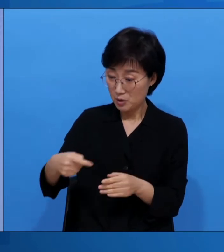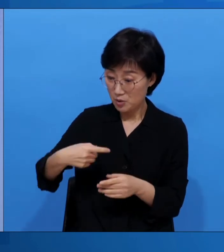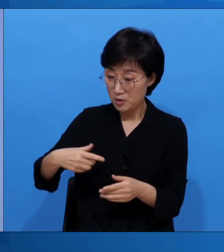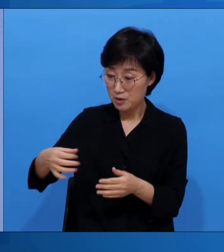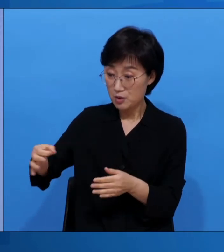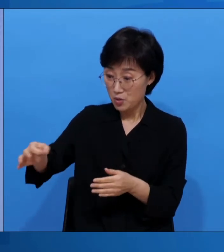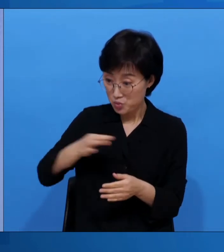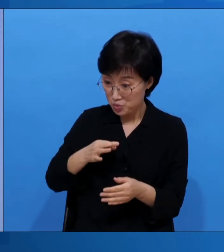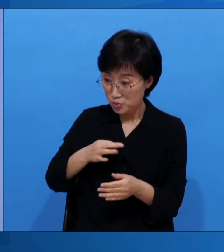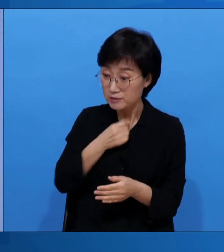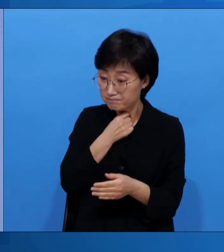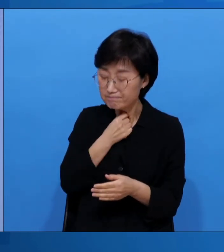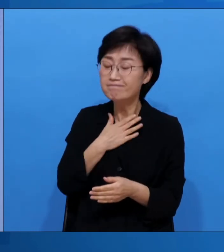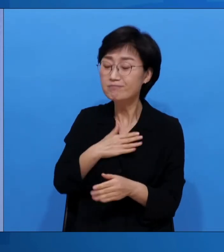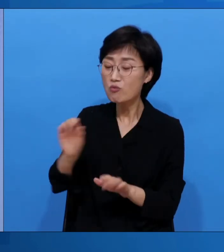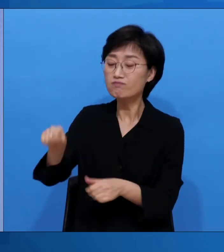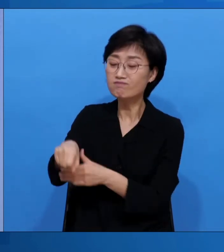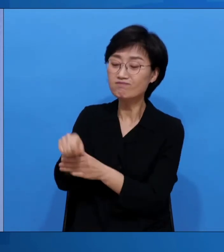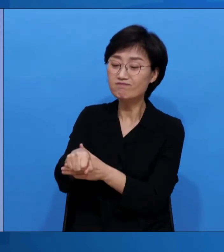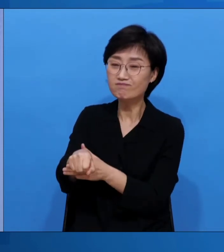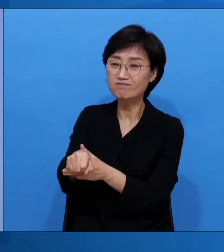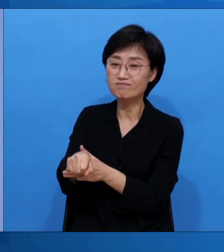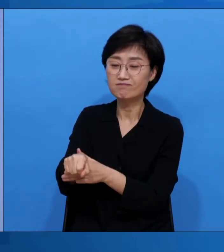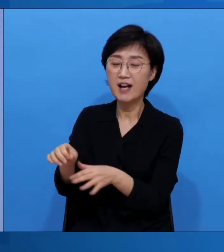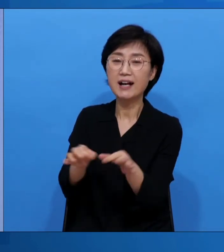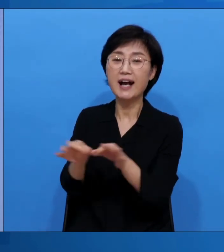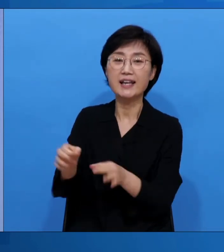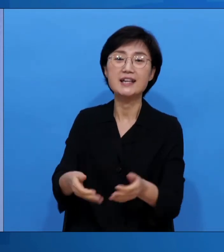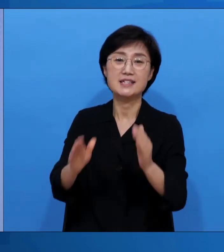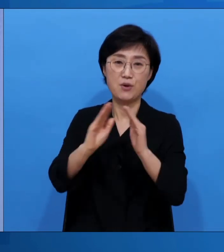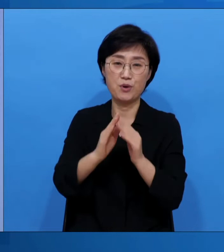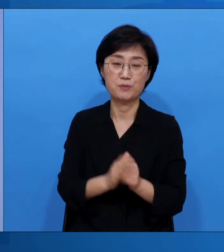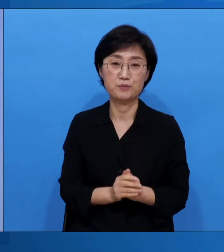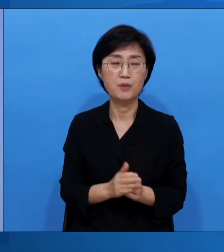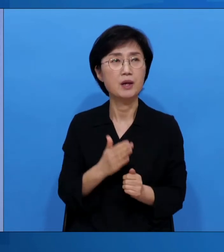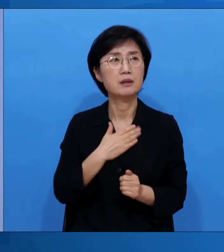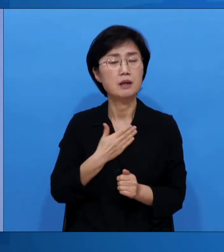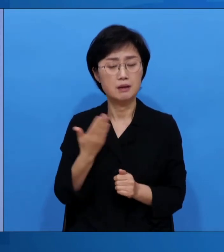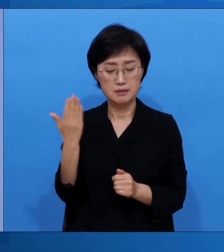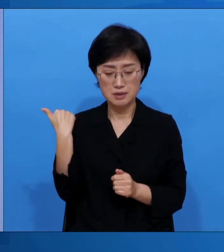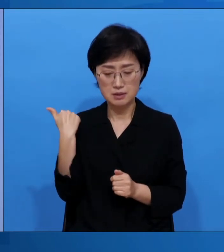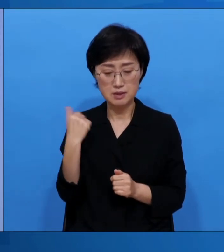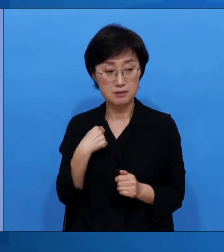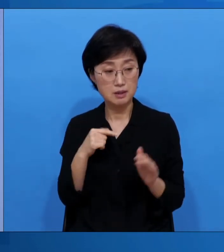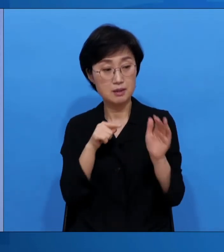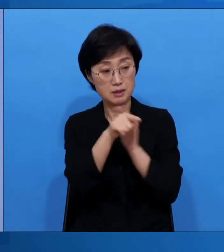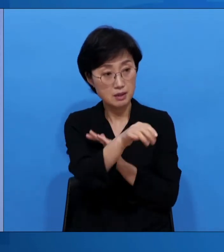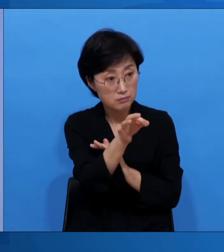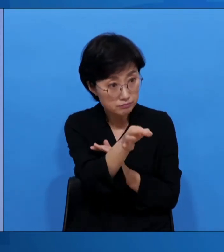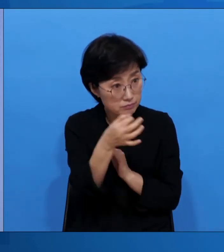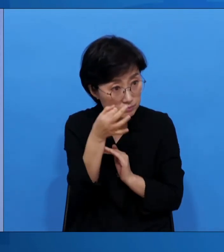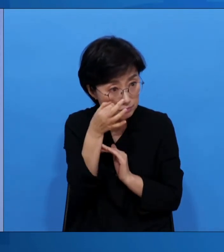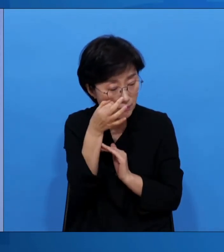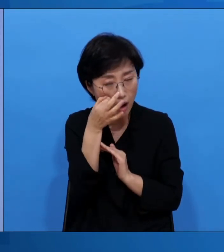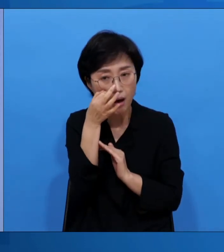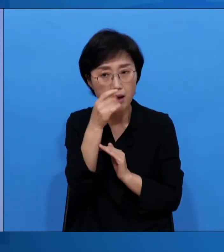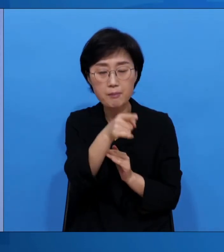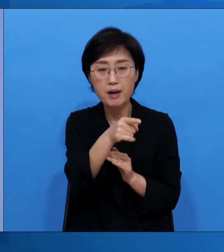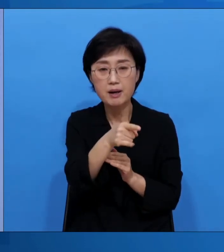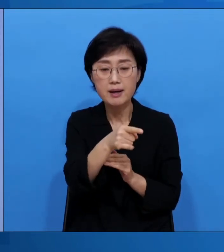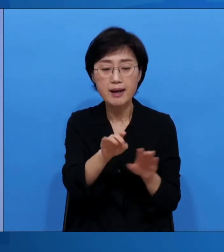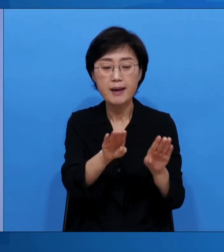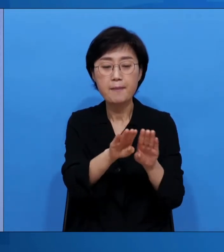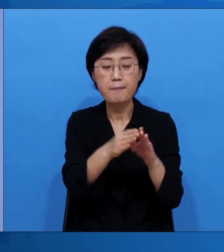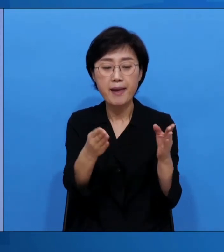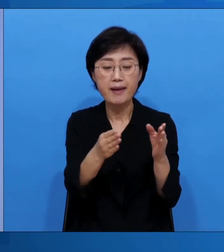very cheap price. 그때 내가 부목사 때인데 예배 드리달라 해서 갔는데요. 예배하는데 벌써 손이 와요. The associate, well, it was when I